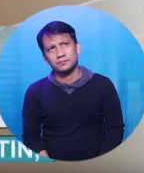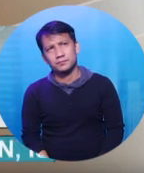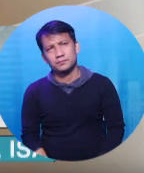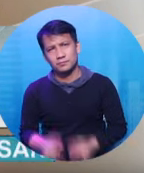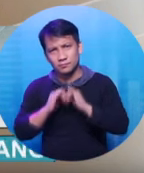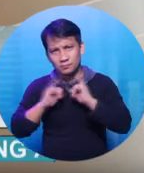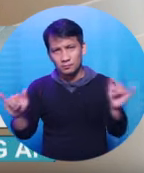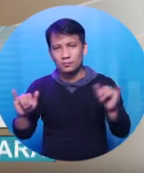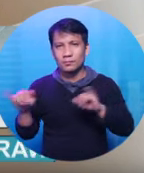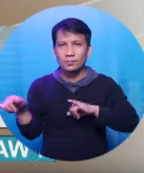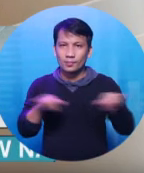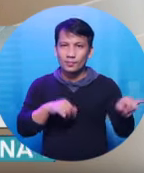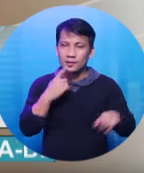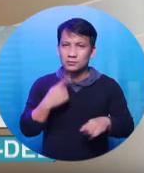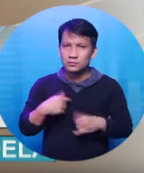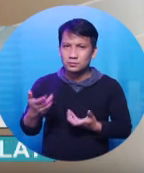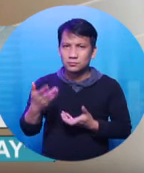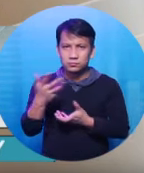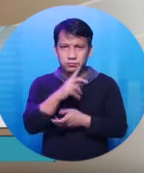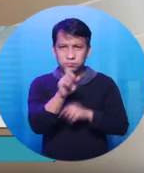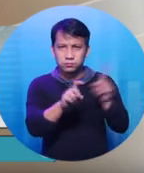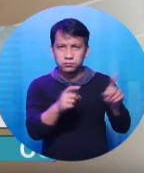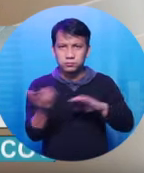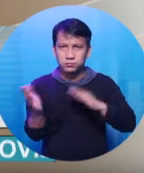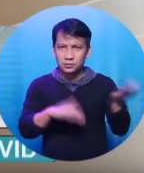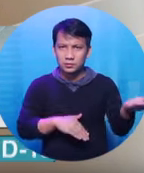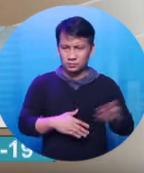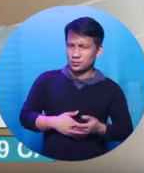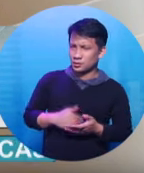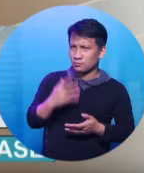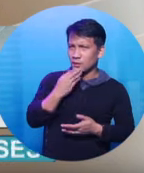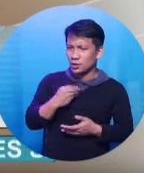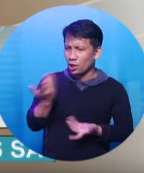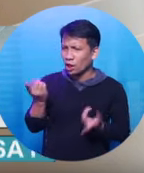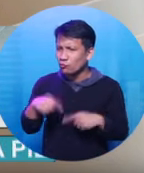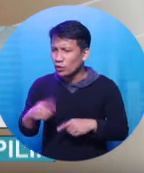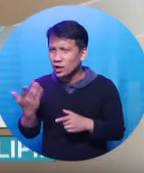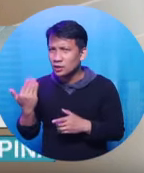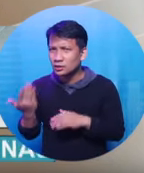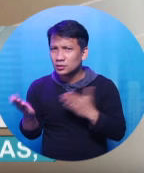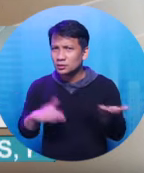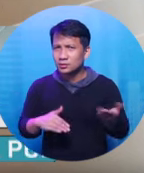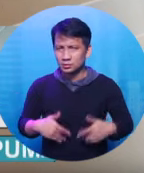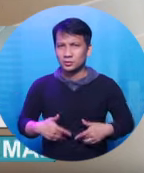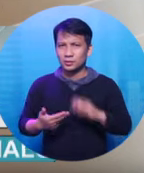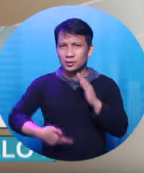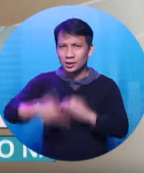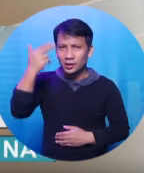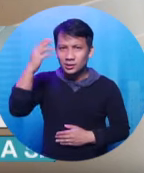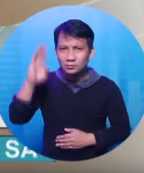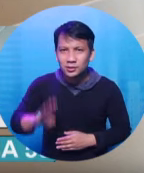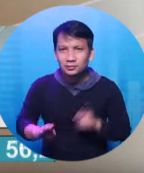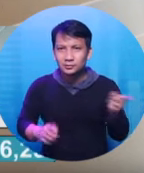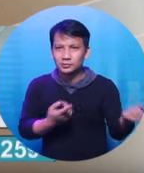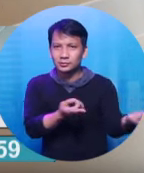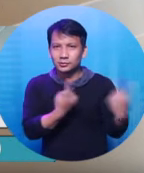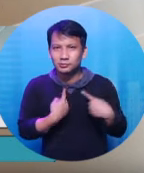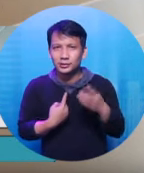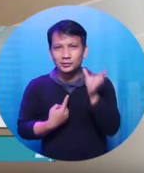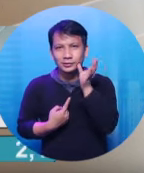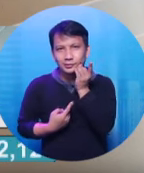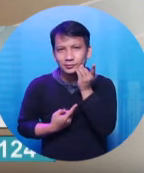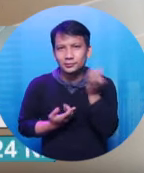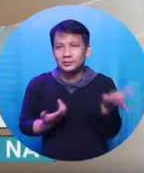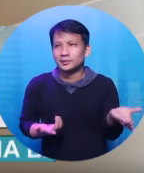din po eh. Tapos sir, may nagtanong anong pinamatay, parang ano nangyari, ang sinagot niya po, high blood. So mabuti na lang po sir,